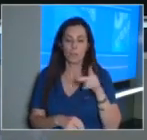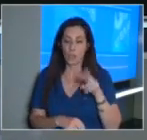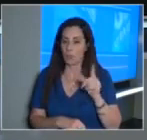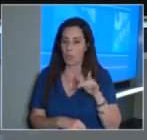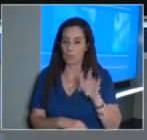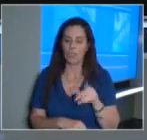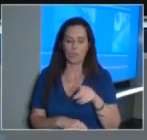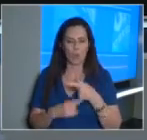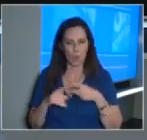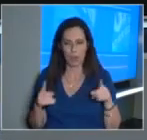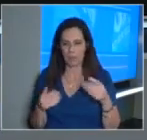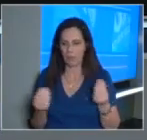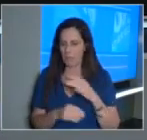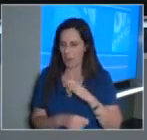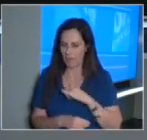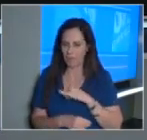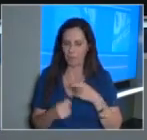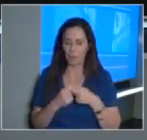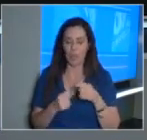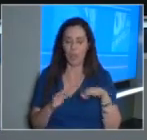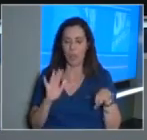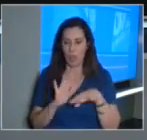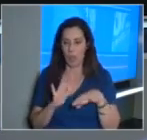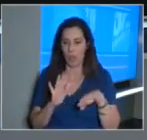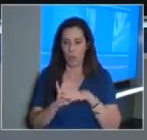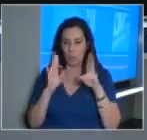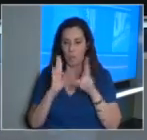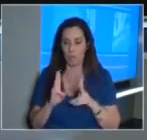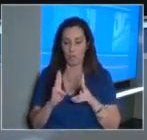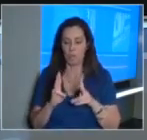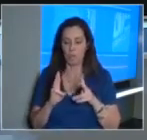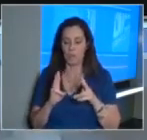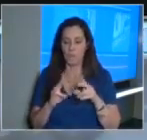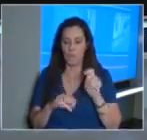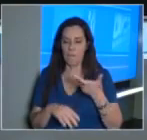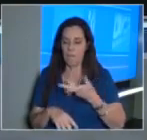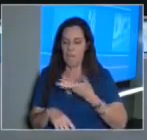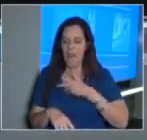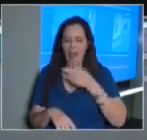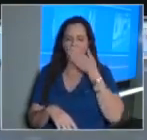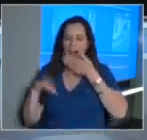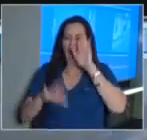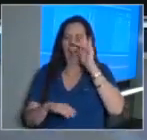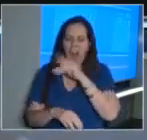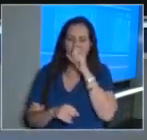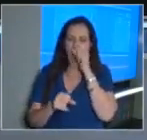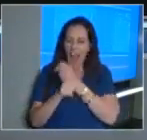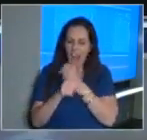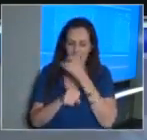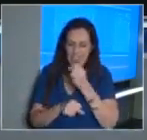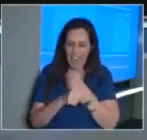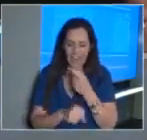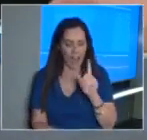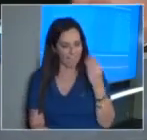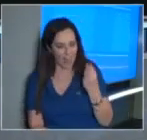מי שיתנגד. יש פה כל מיני קטשים מעניינים בעניין הזה, כי חוק פיזור הכנסת בעצם צריך לקבל רוב. האופוזיציה יכולה לעשות כאן תרגיל על תרגיל.